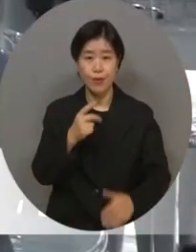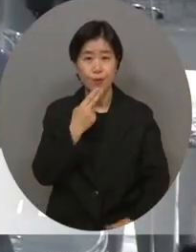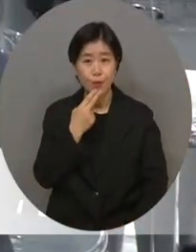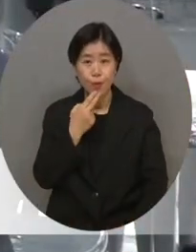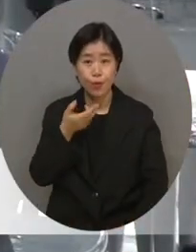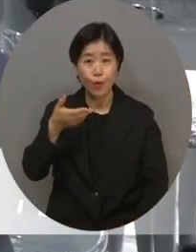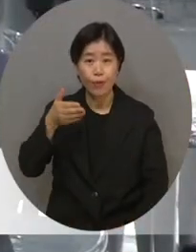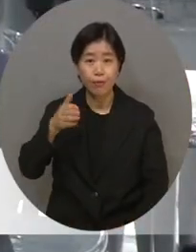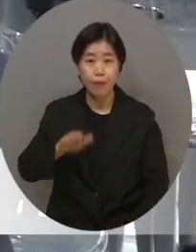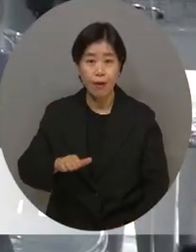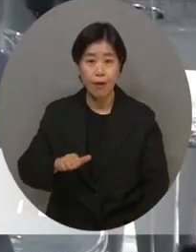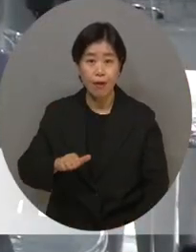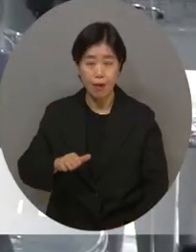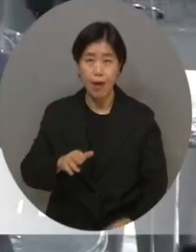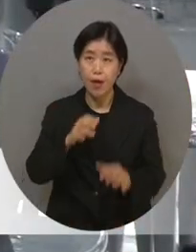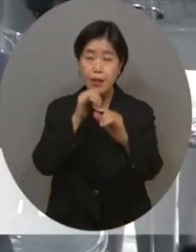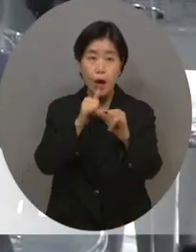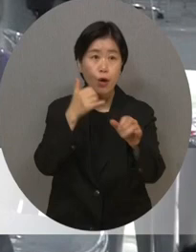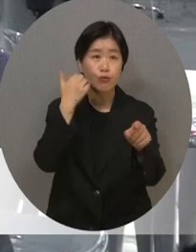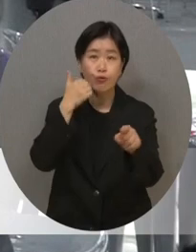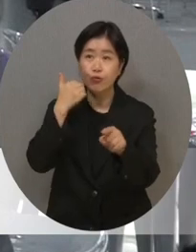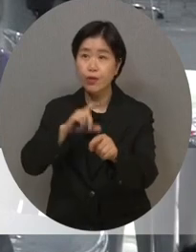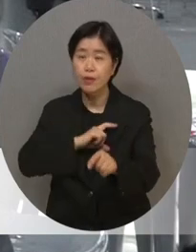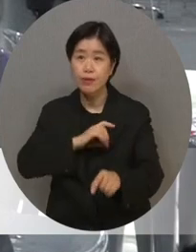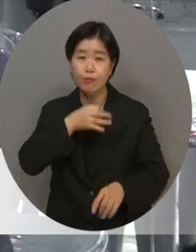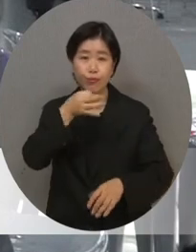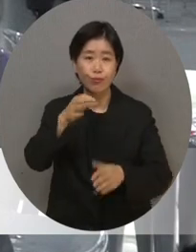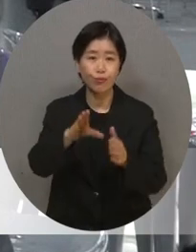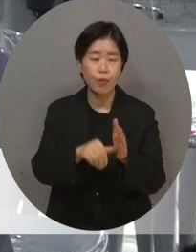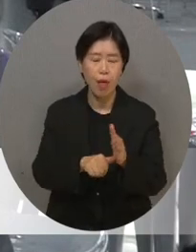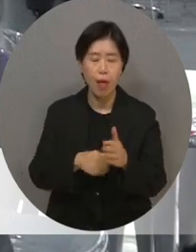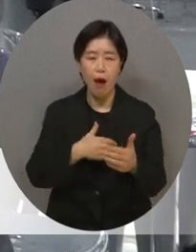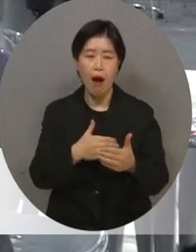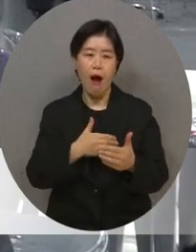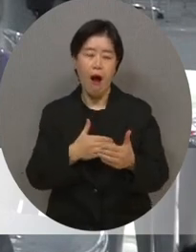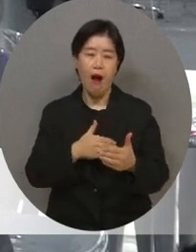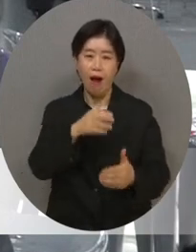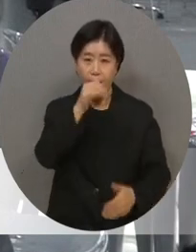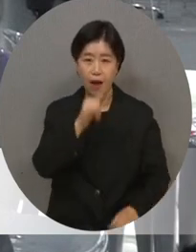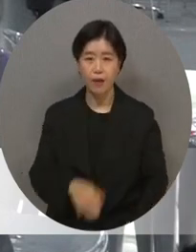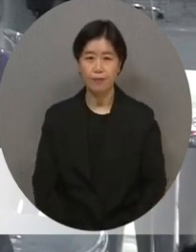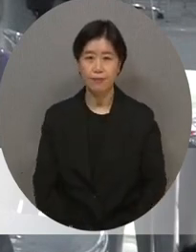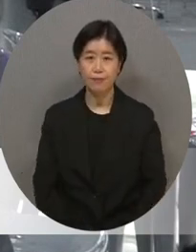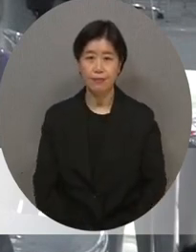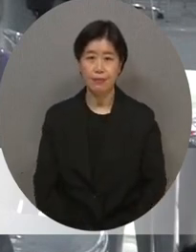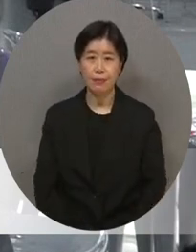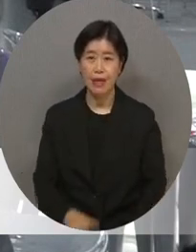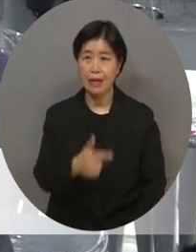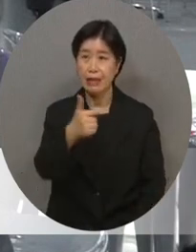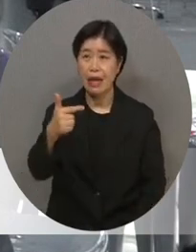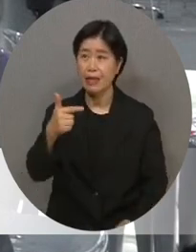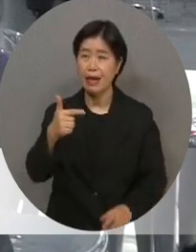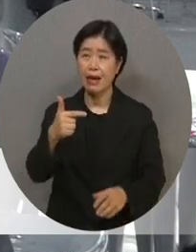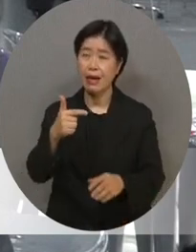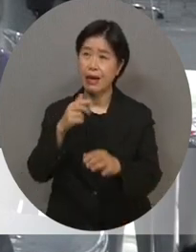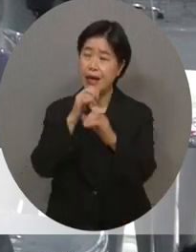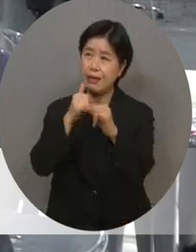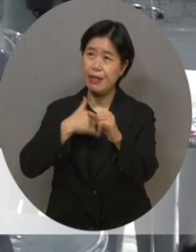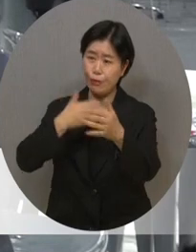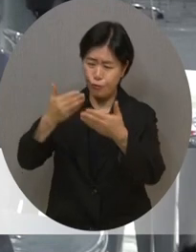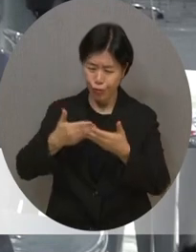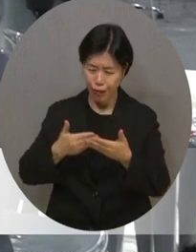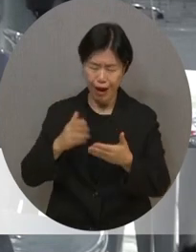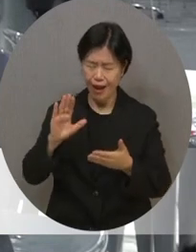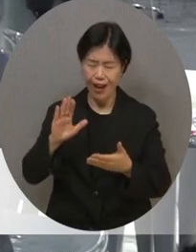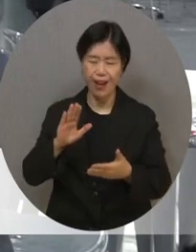나중에 한 서너 명 남으니까 그때부터 막 심장이 떨리더라고요. 그래가지고 그냥 뭐 대상은 뭐 바라지도 않았는데 금상을